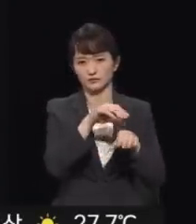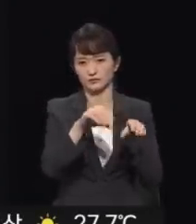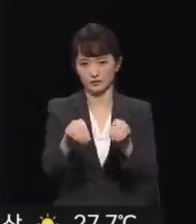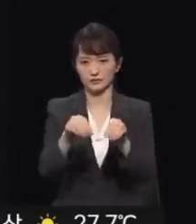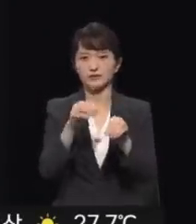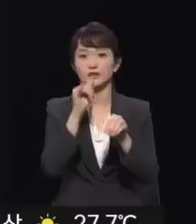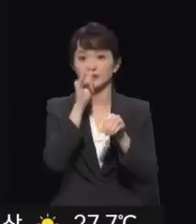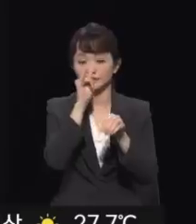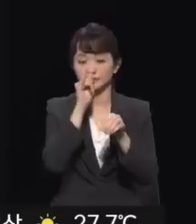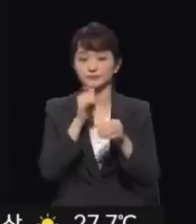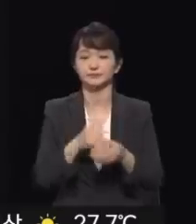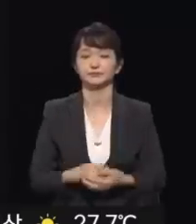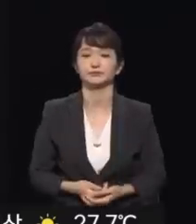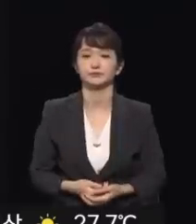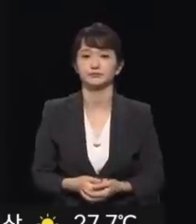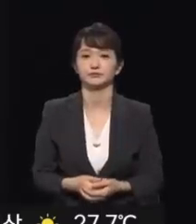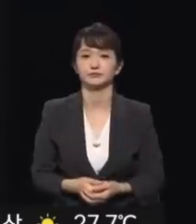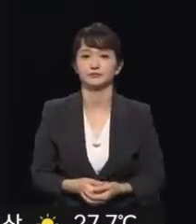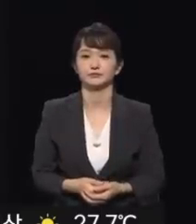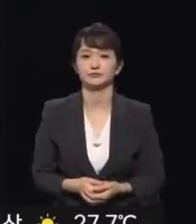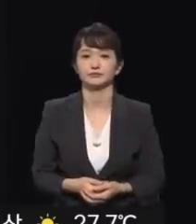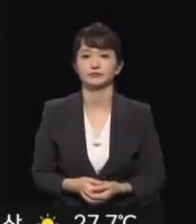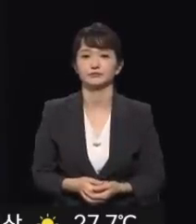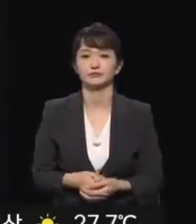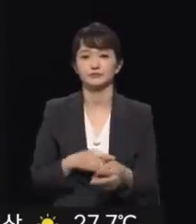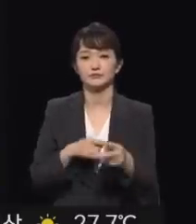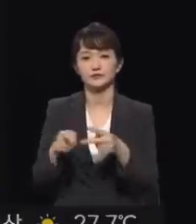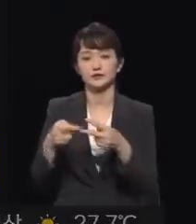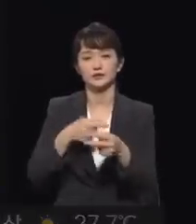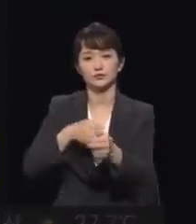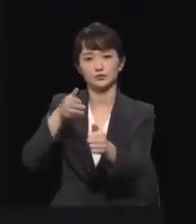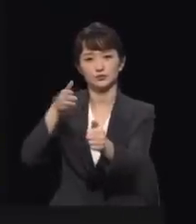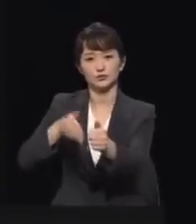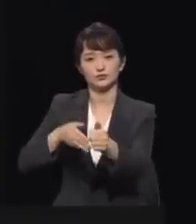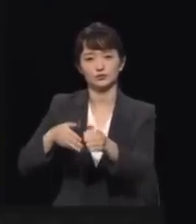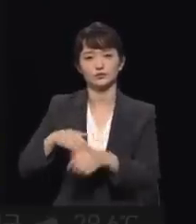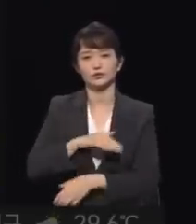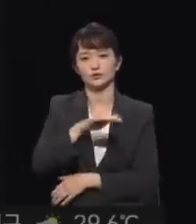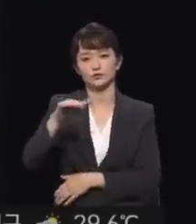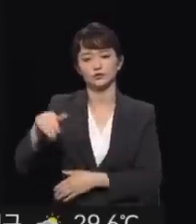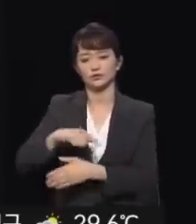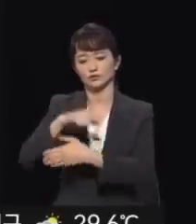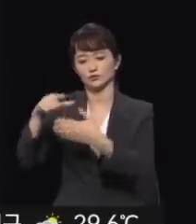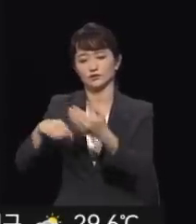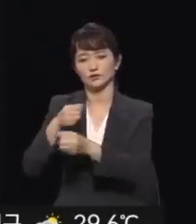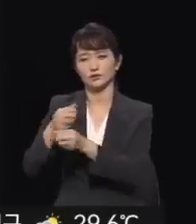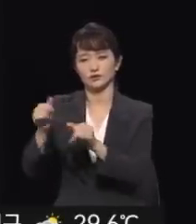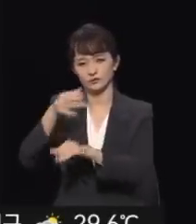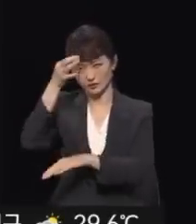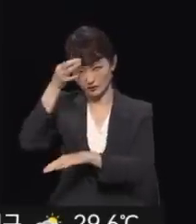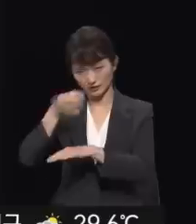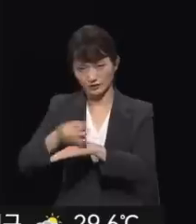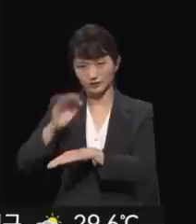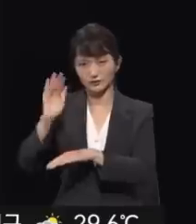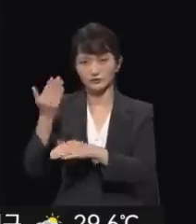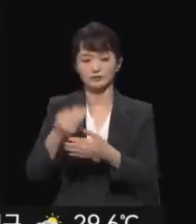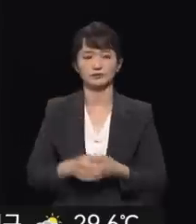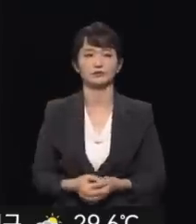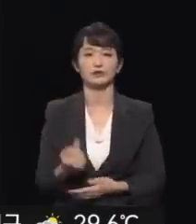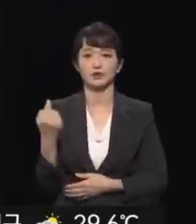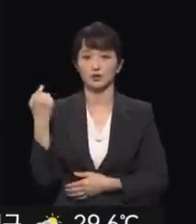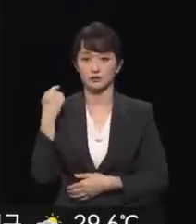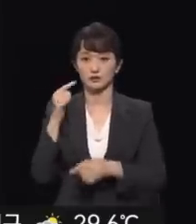전에 제가 알려 드릴 말씀이 있습니다 양해를 부탁드리고 저희 작동도 사과를 해야 되는 부분인데요 오늘은 어제도 제가